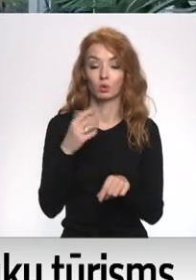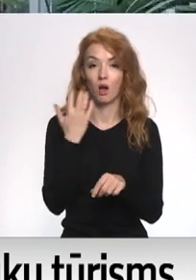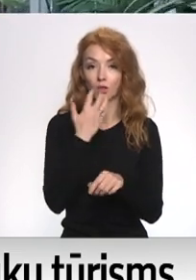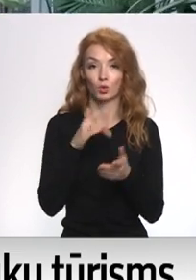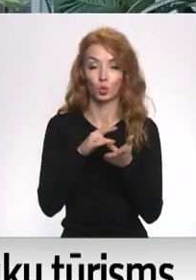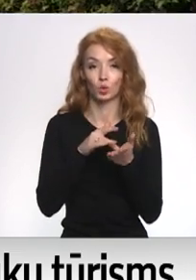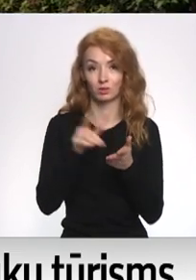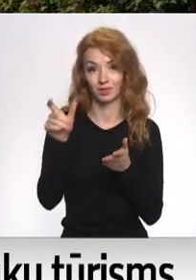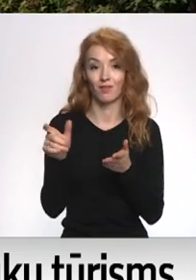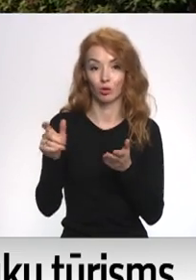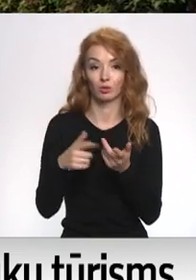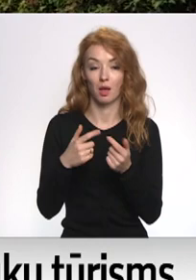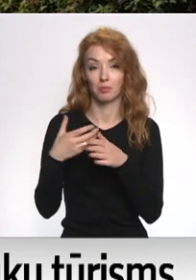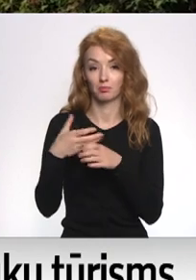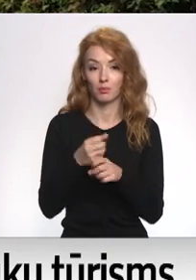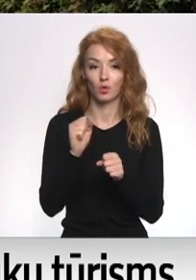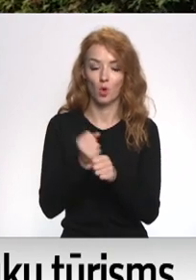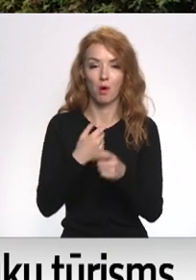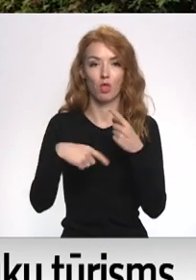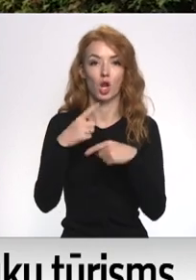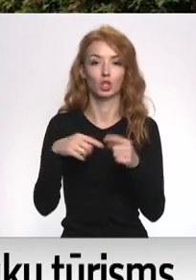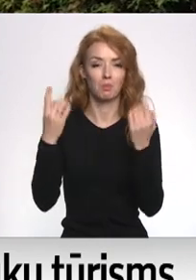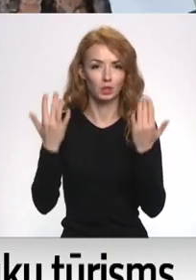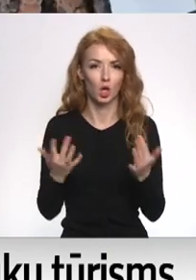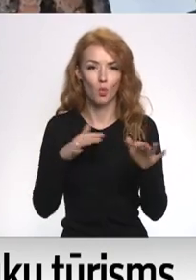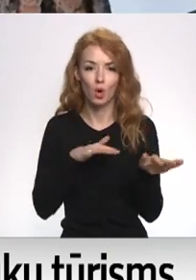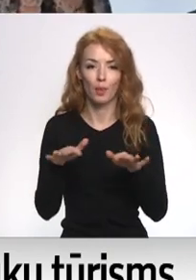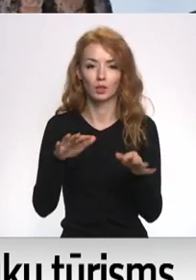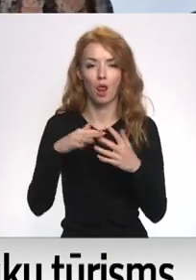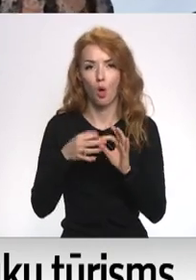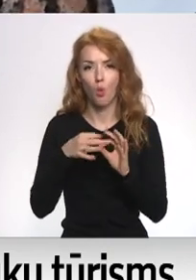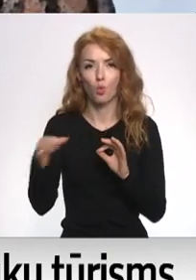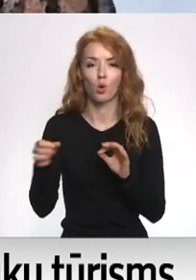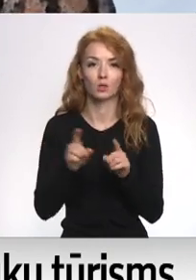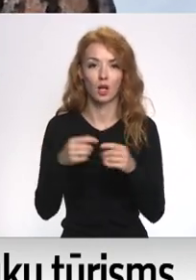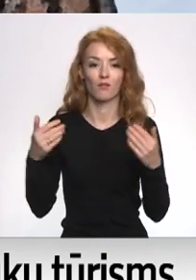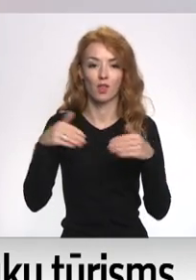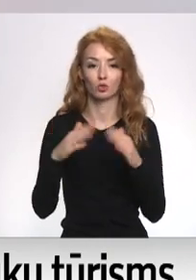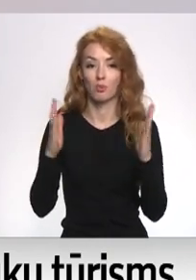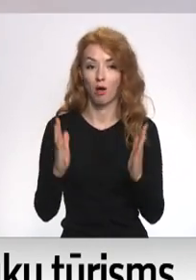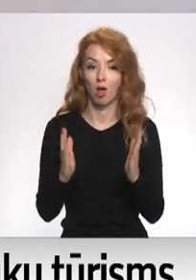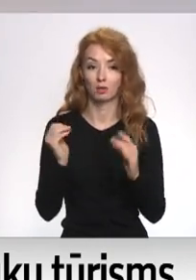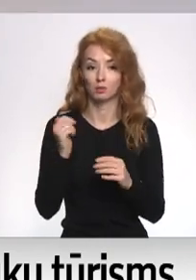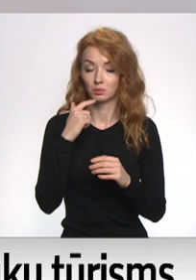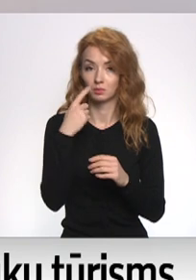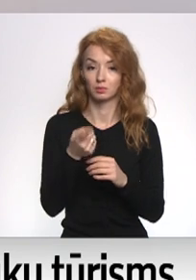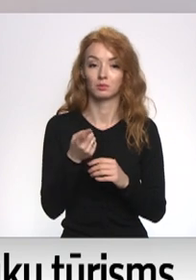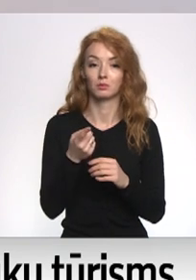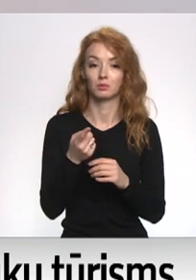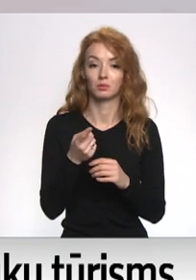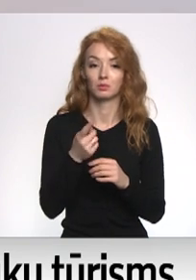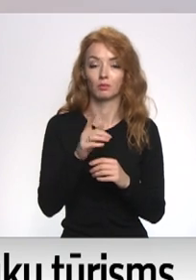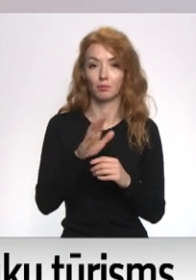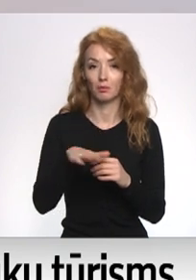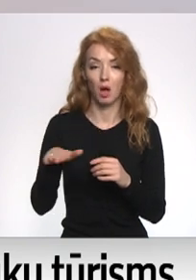turista skaita samazinājums, vairāk atdzīvojas pasākumu organizēšana lauku reģionos un viesu mājās. Piemēram, bērnu